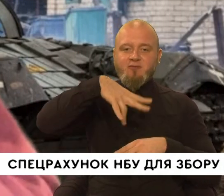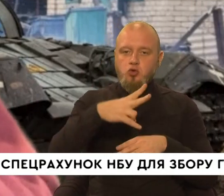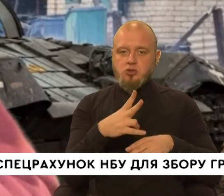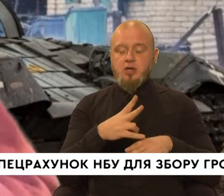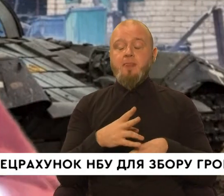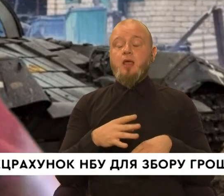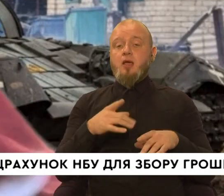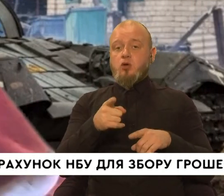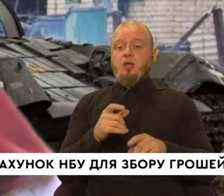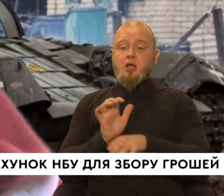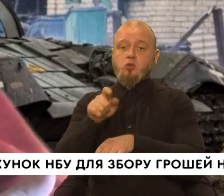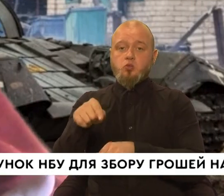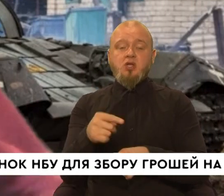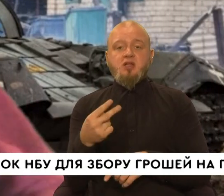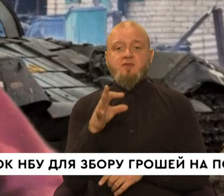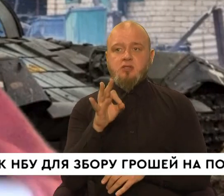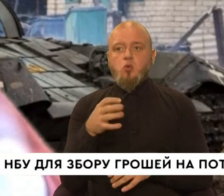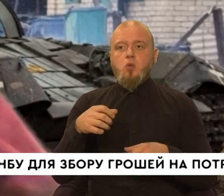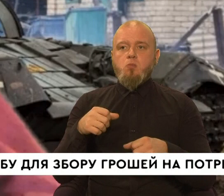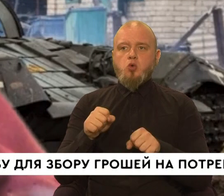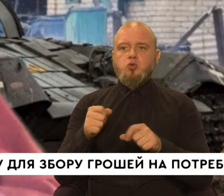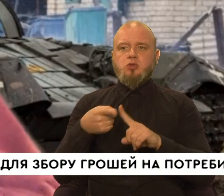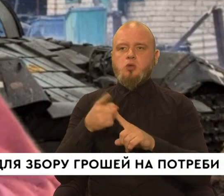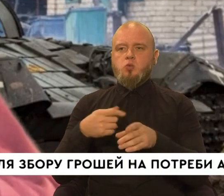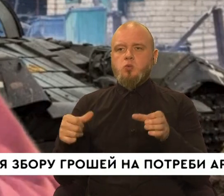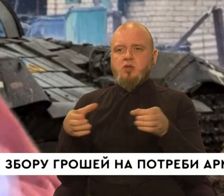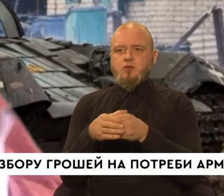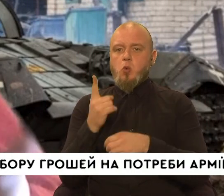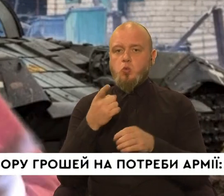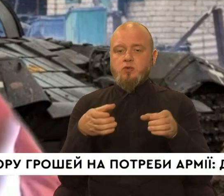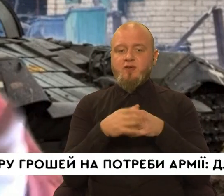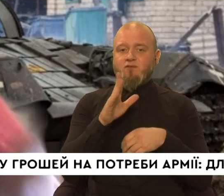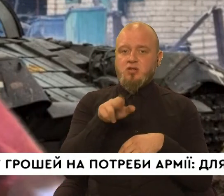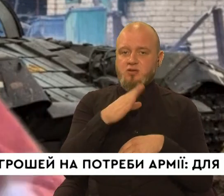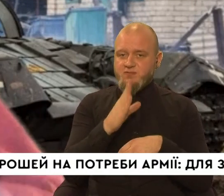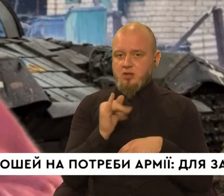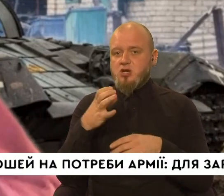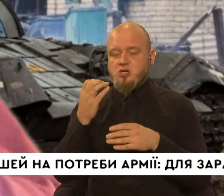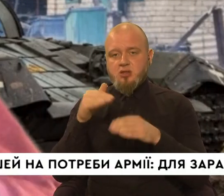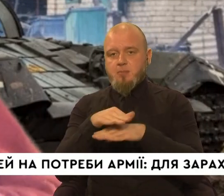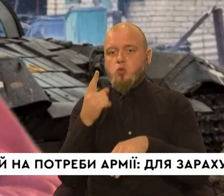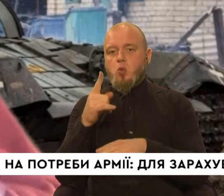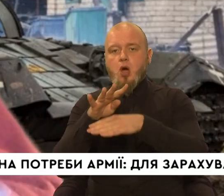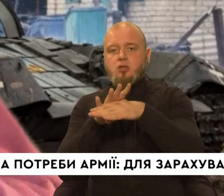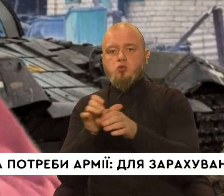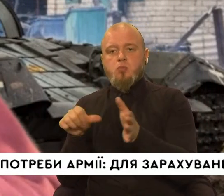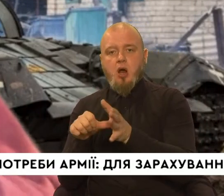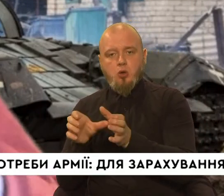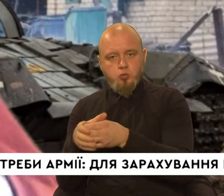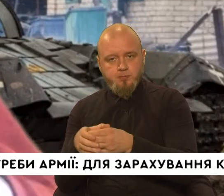місто. І вони кинули туди 20-ту мотострілецьку дивізію, одну дивізію ВДВ і щонайменше одну артилерійську